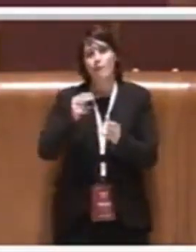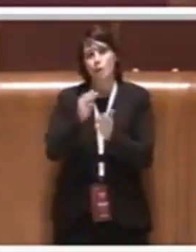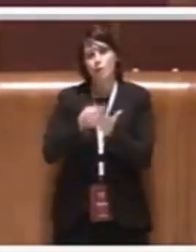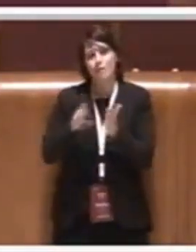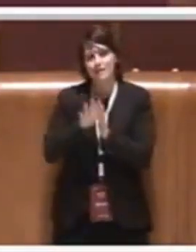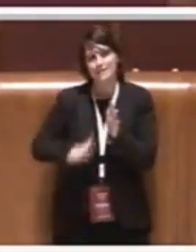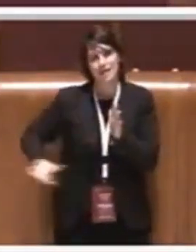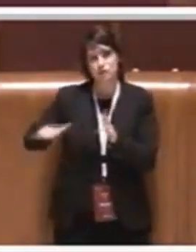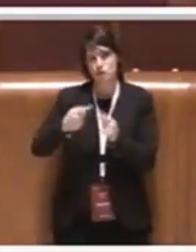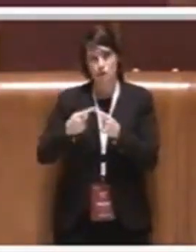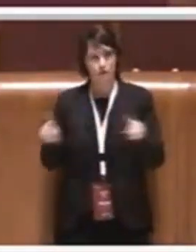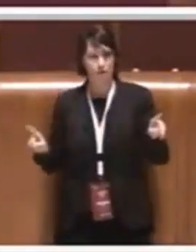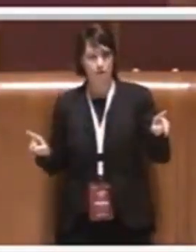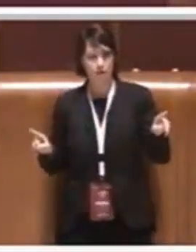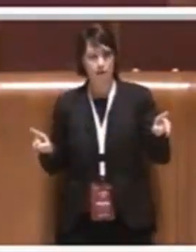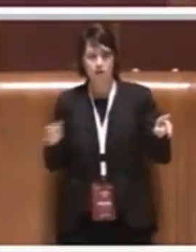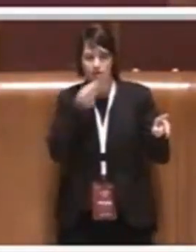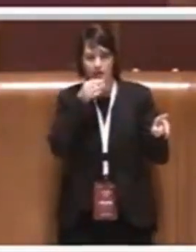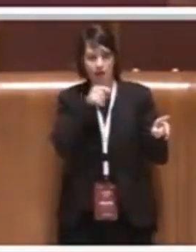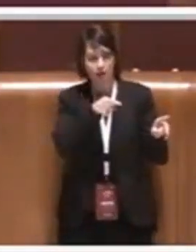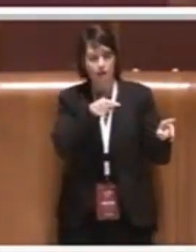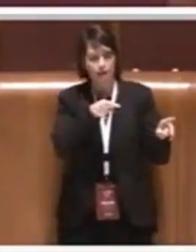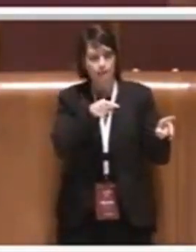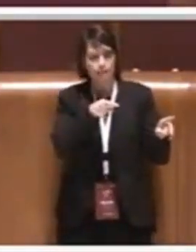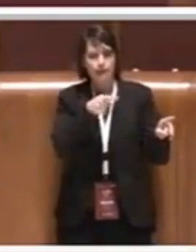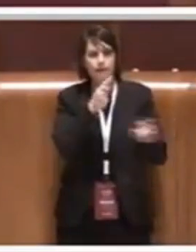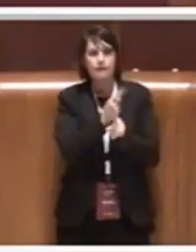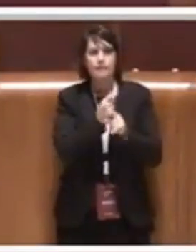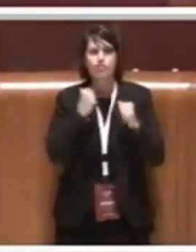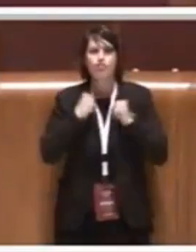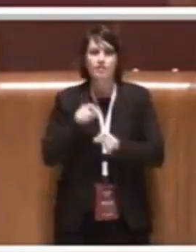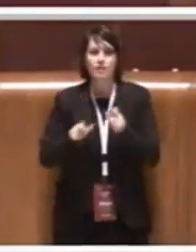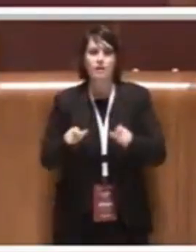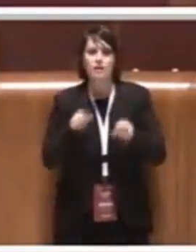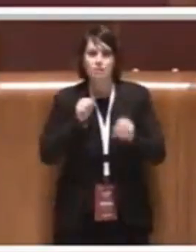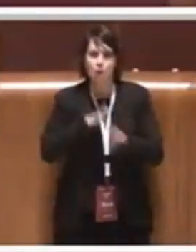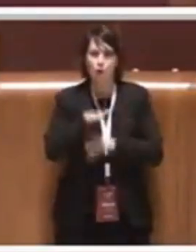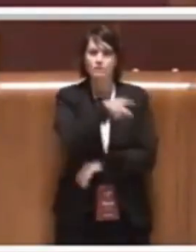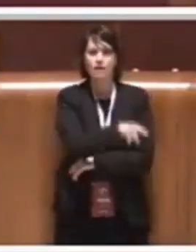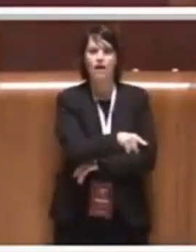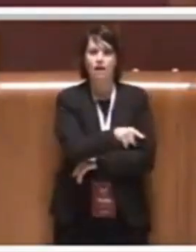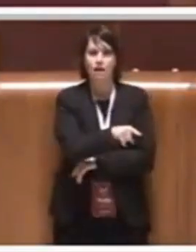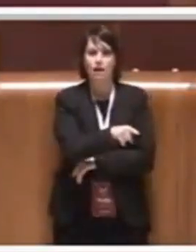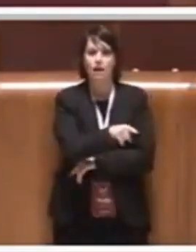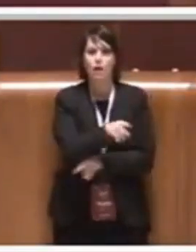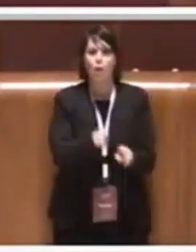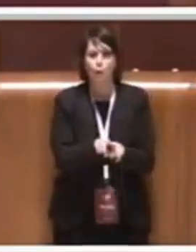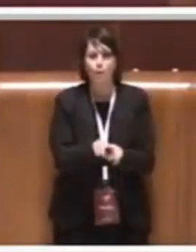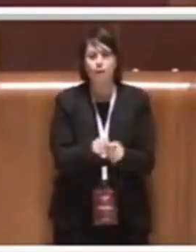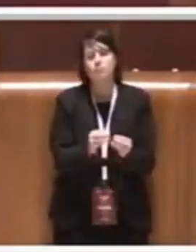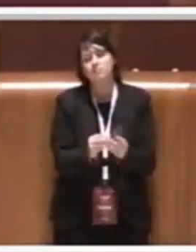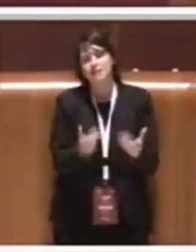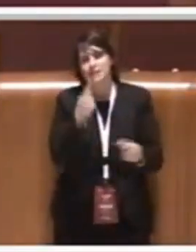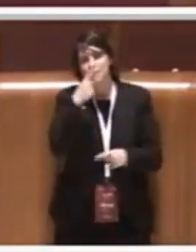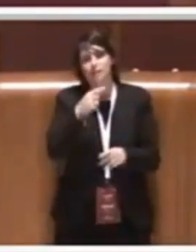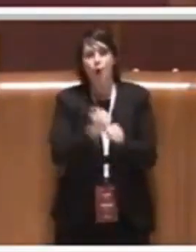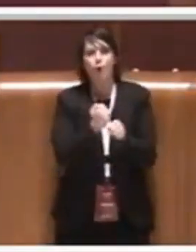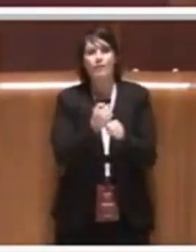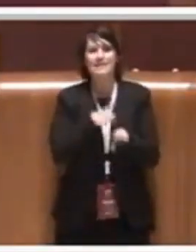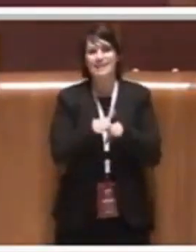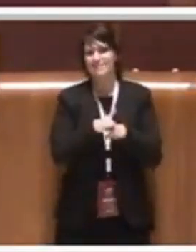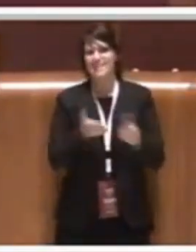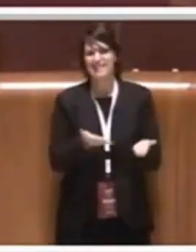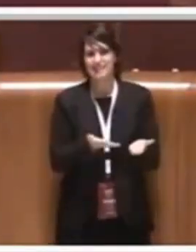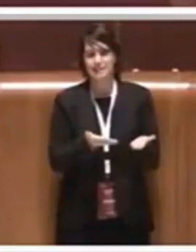devono ritornare ai cittadini, anche appunto sotto forma di opere e di servizi, è giusto poter risolvere